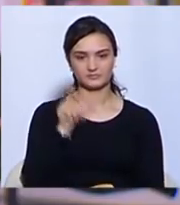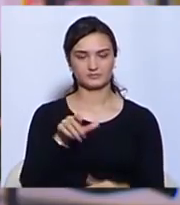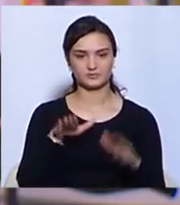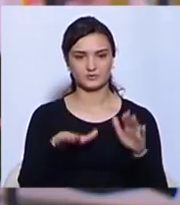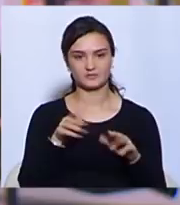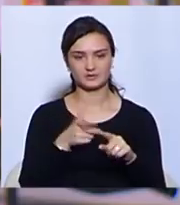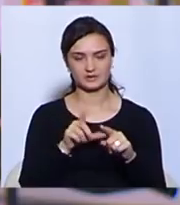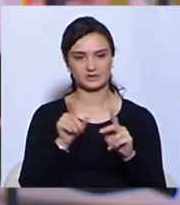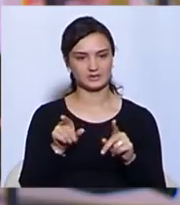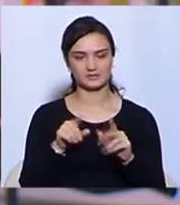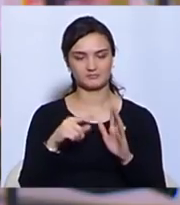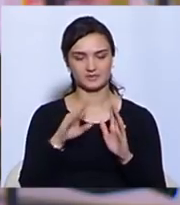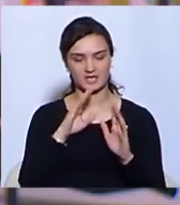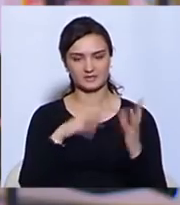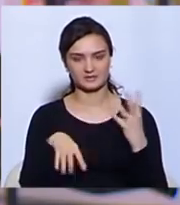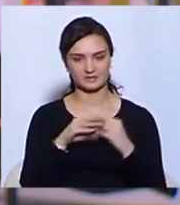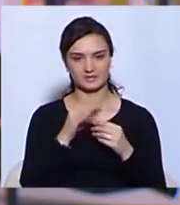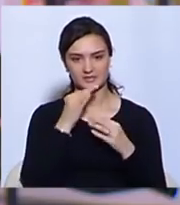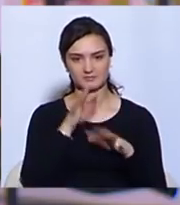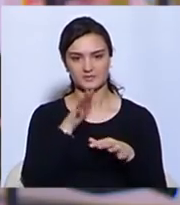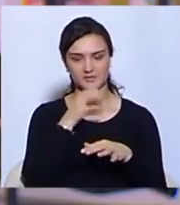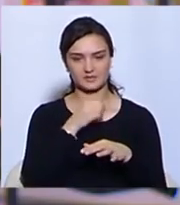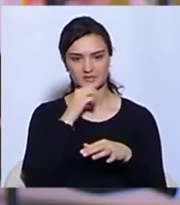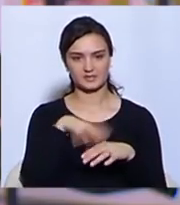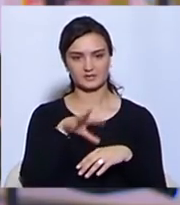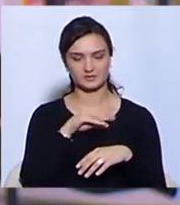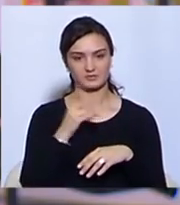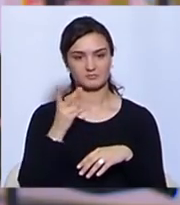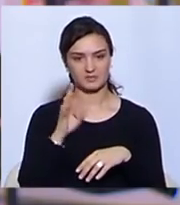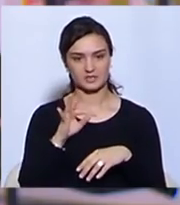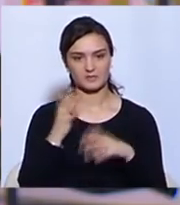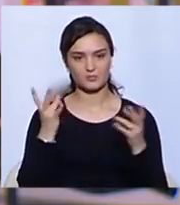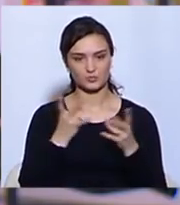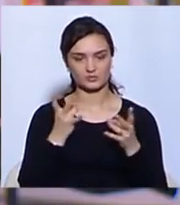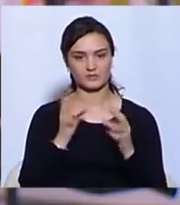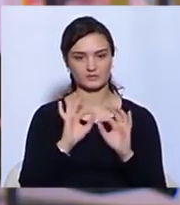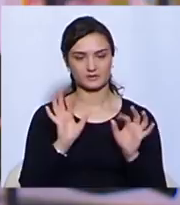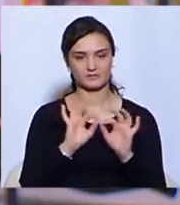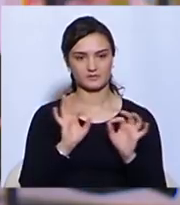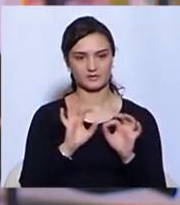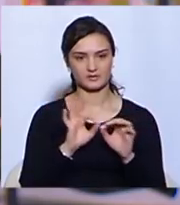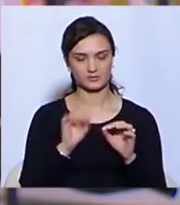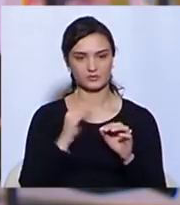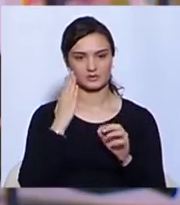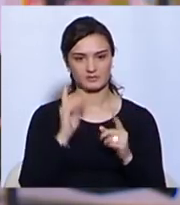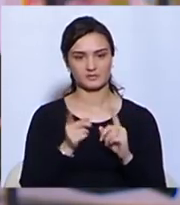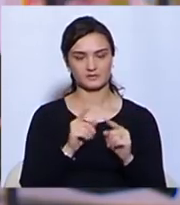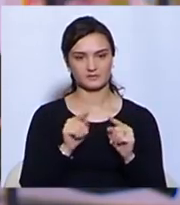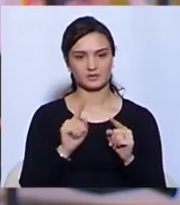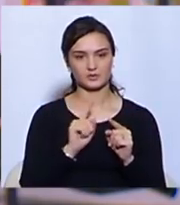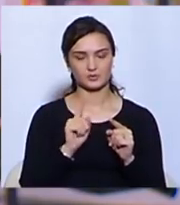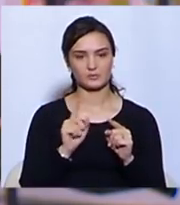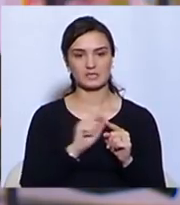ძალიან მტკივნეული საკითხია ქალისთვის ნებისმიერ ასაკში. მაგრამ უნდა გავამხილო ნამდვილად,